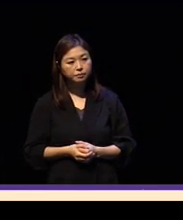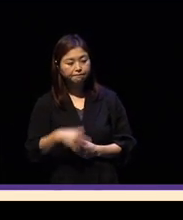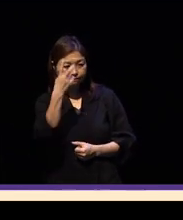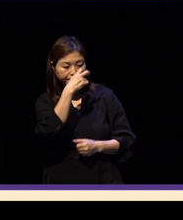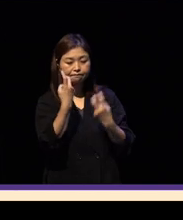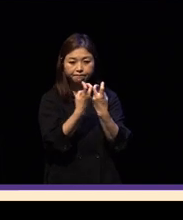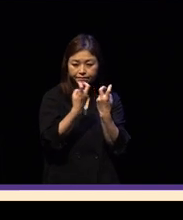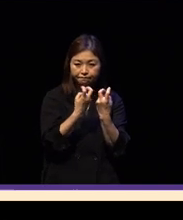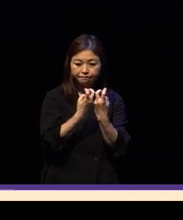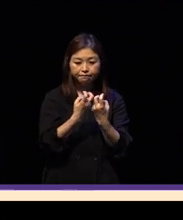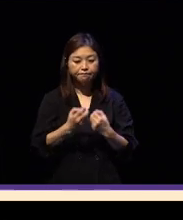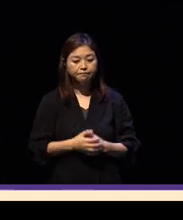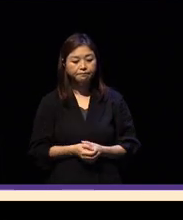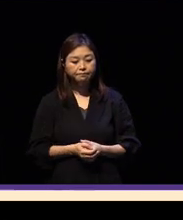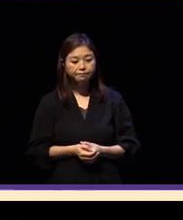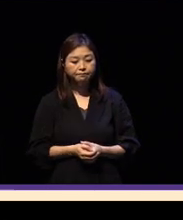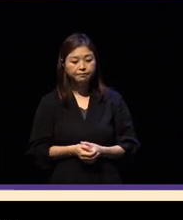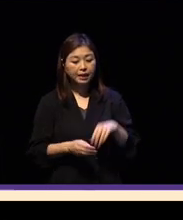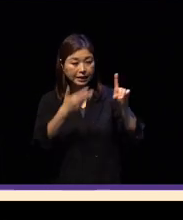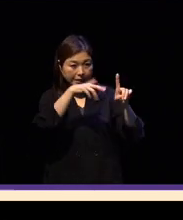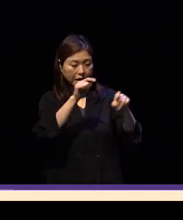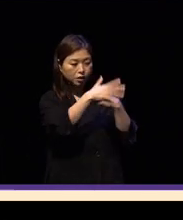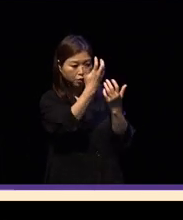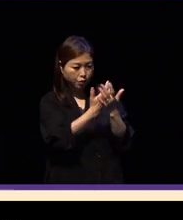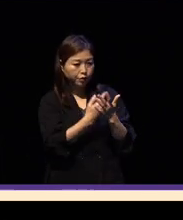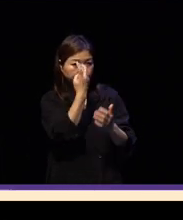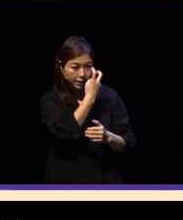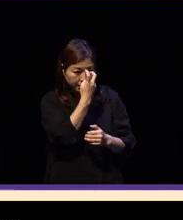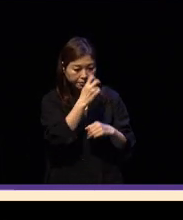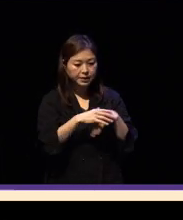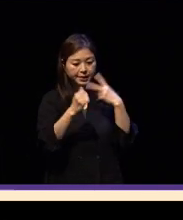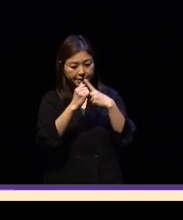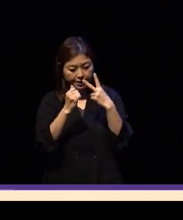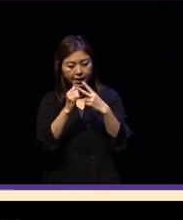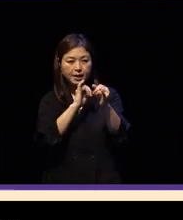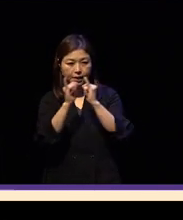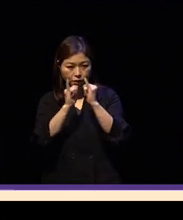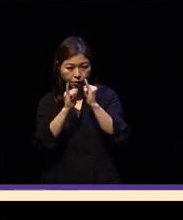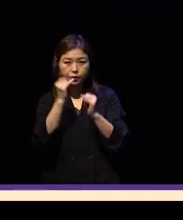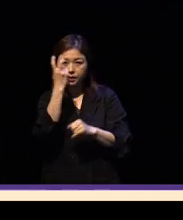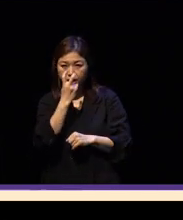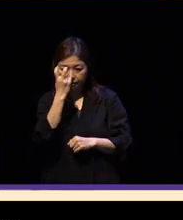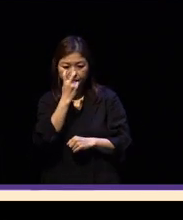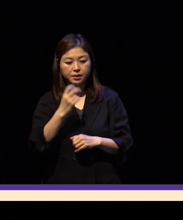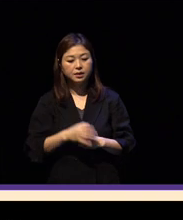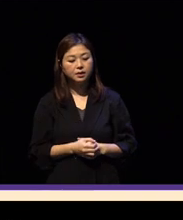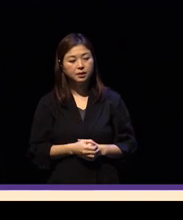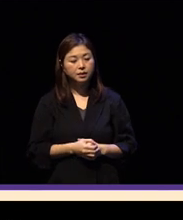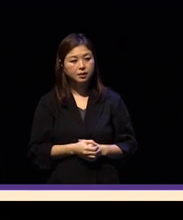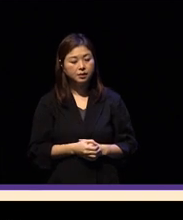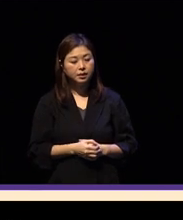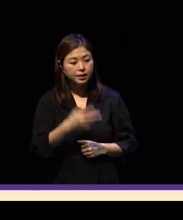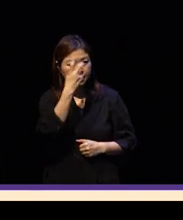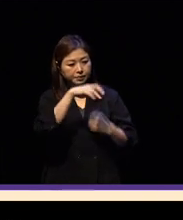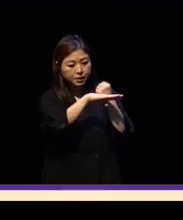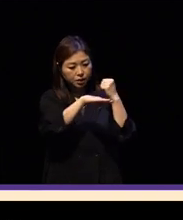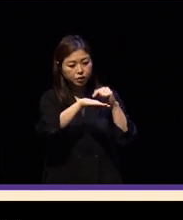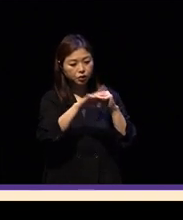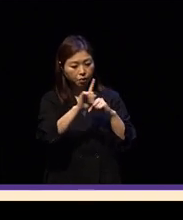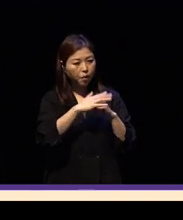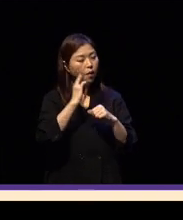심의 방법은 1차 서류심이 그리고 2차 인터뷰 심의로 진행되고 심의 기준은